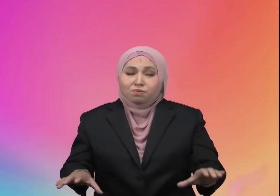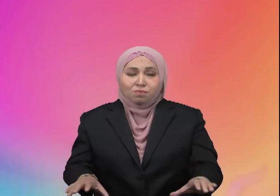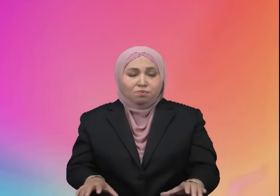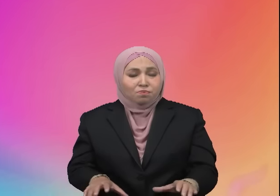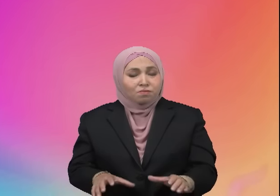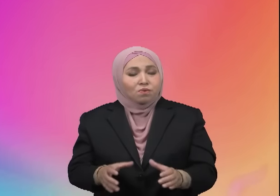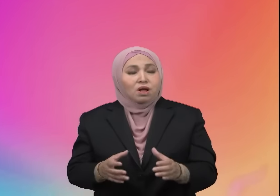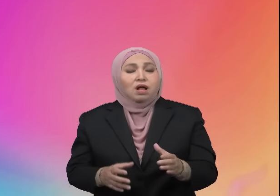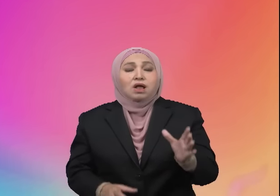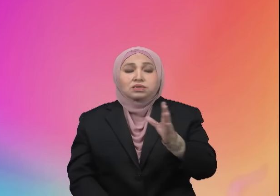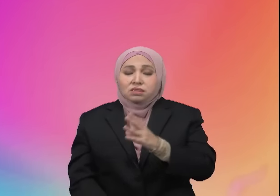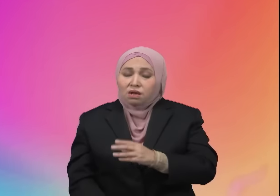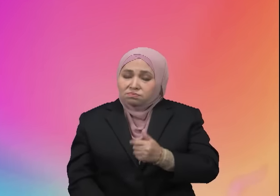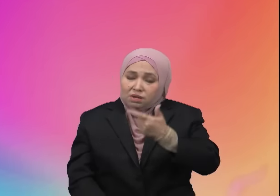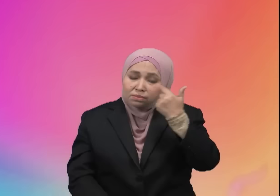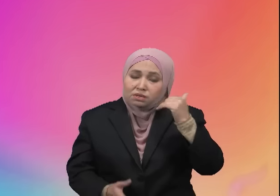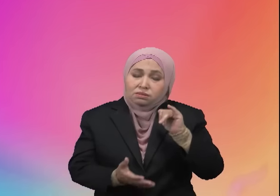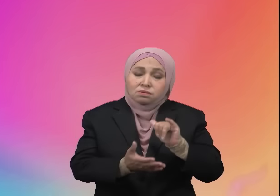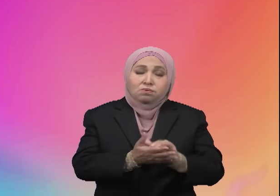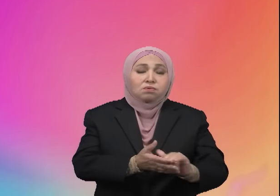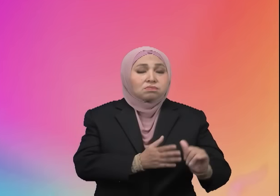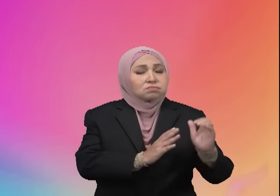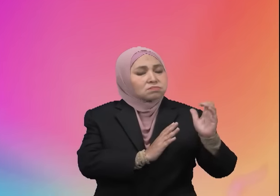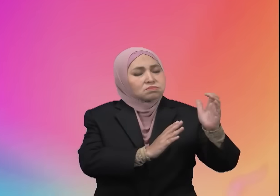فذرهم وما